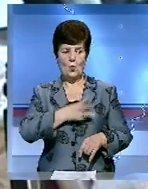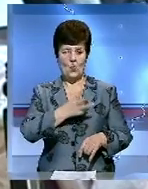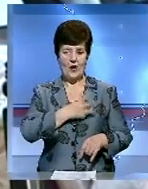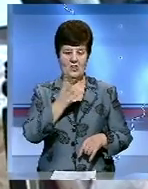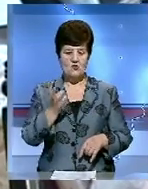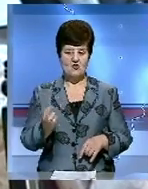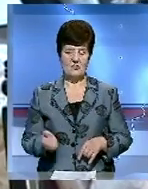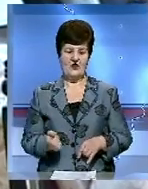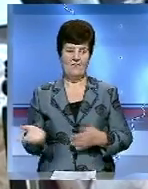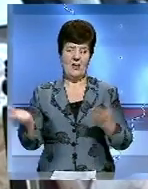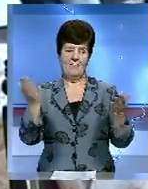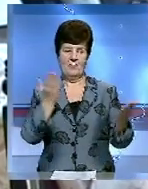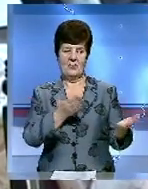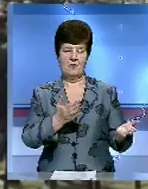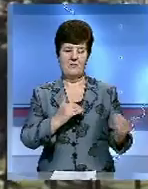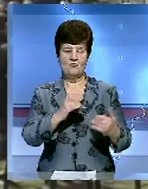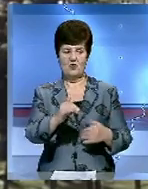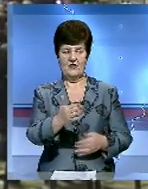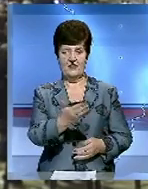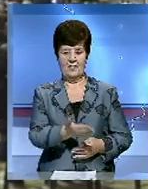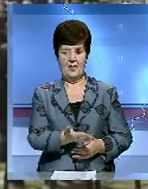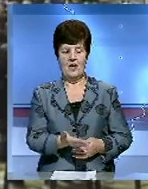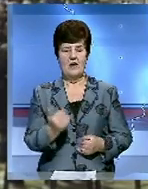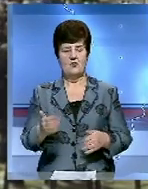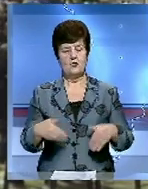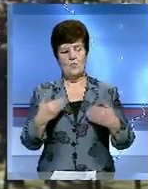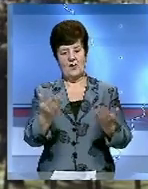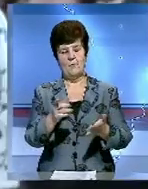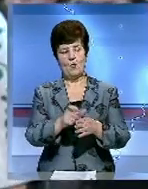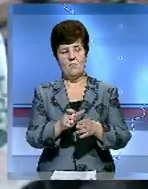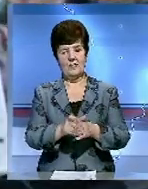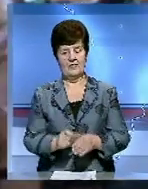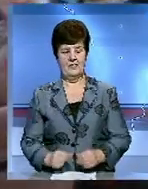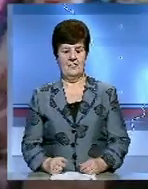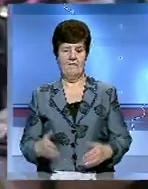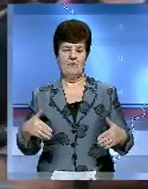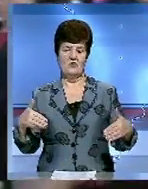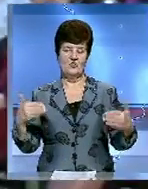Vă invităm în scenă. Și îți oferim cuvânt. Felicitări!